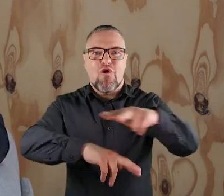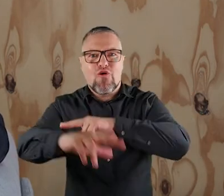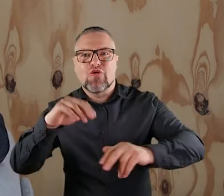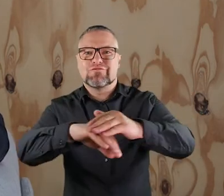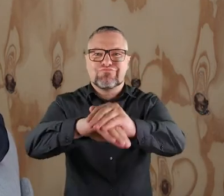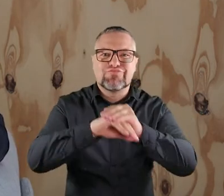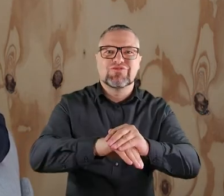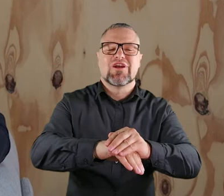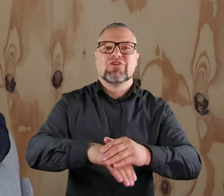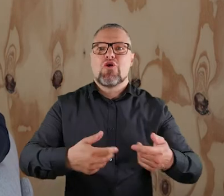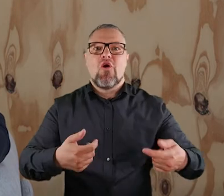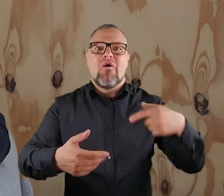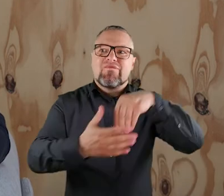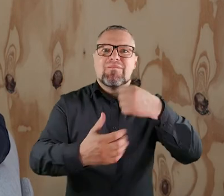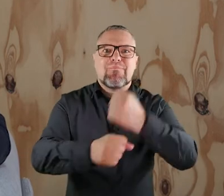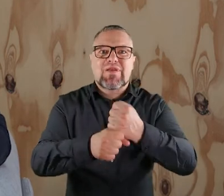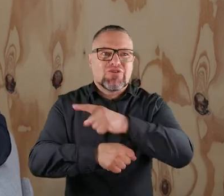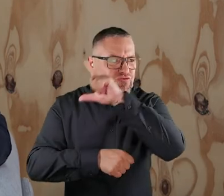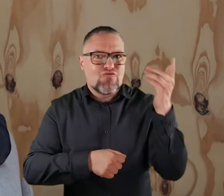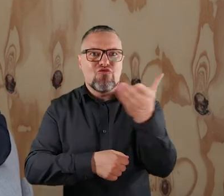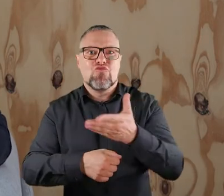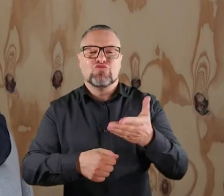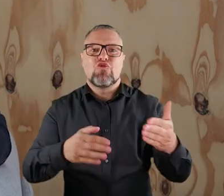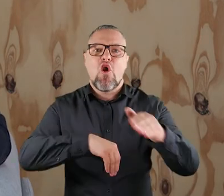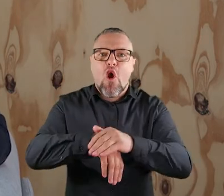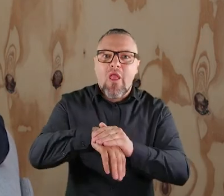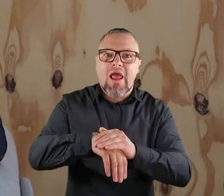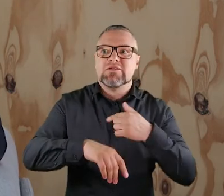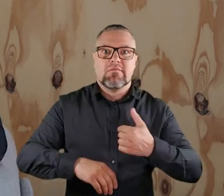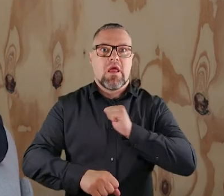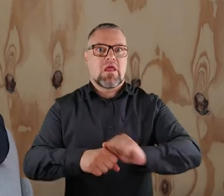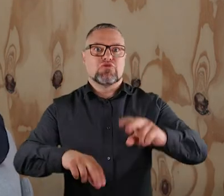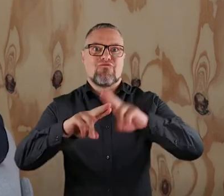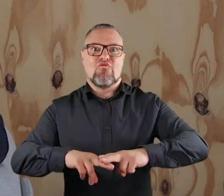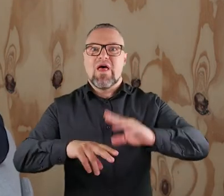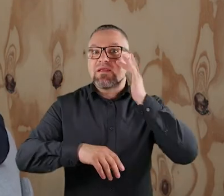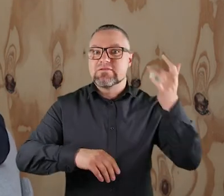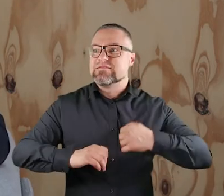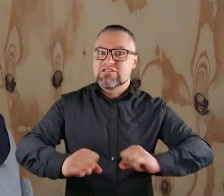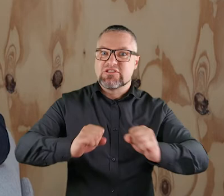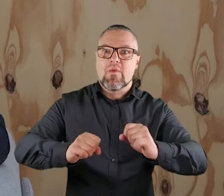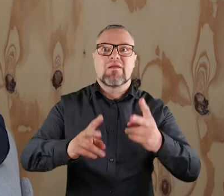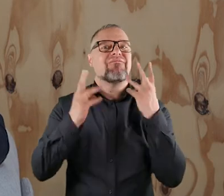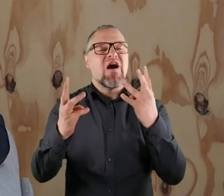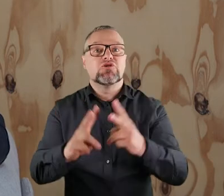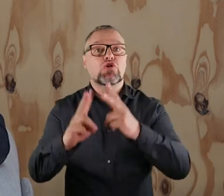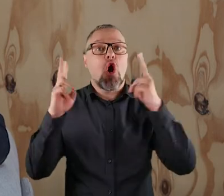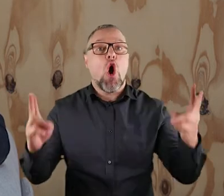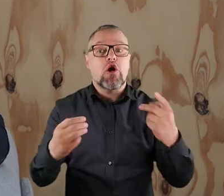przyjaciół, rodzinę, czy też swoich współpracowników o tym, że jesteśmy, że działamy. Szczególnie jest to ważne w tym okresie